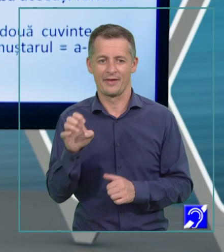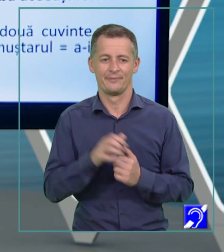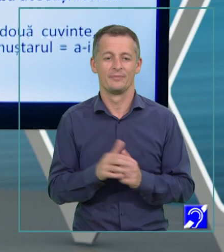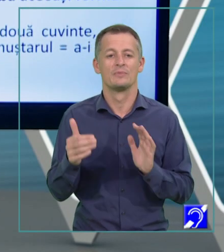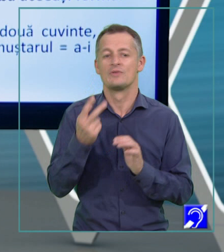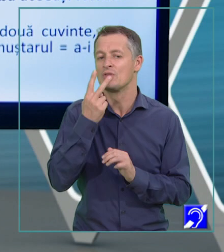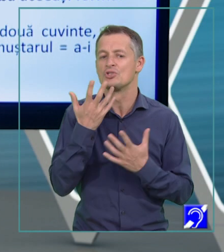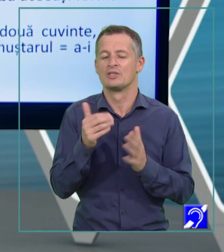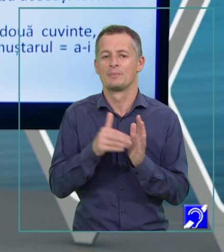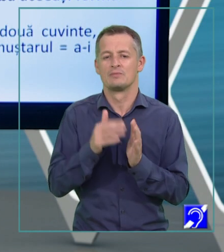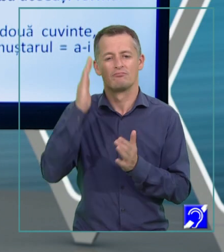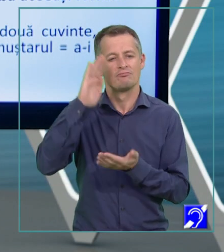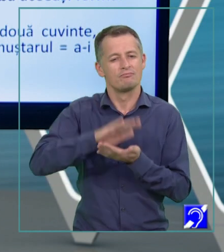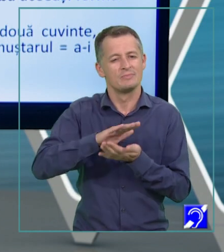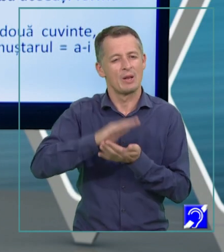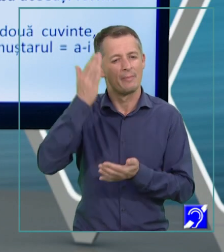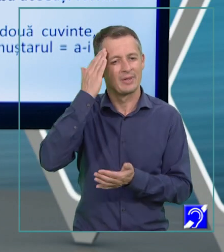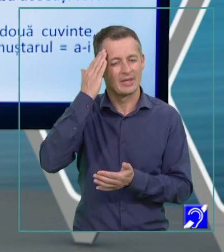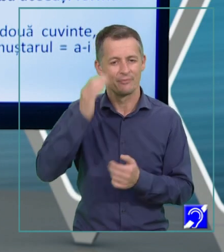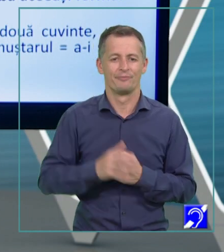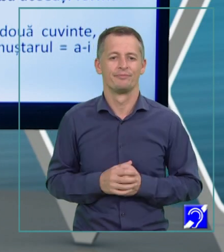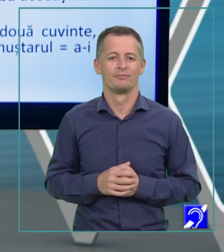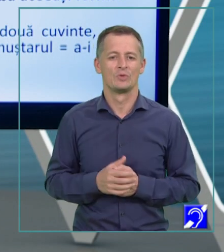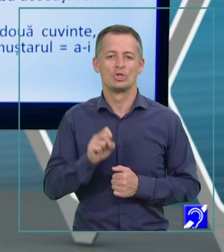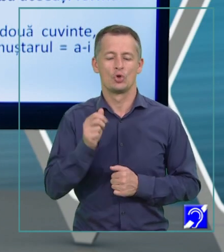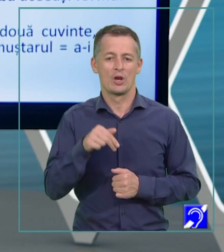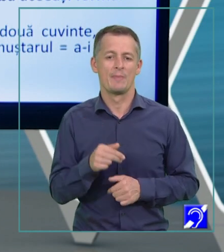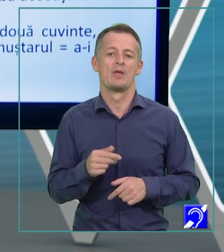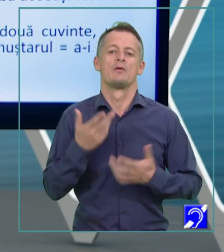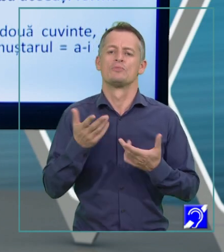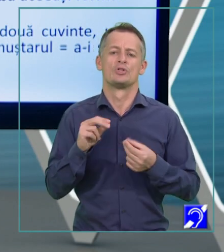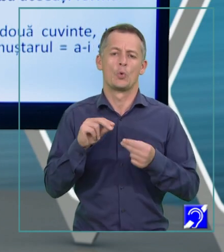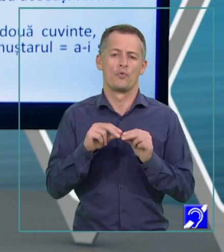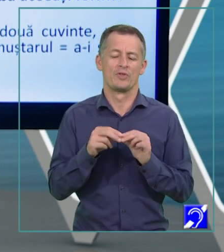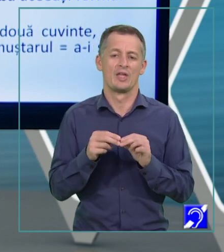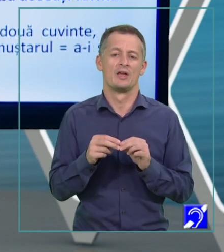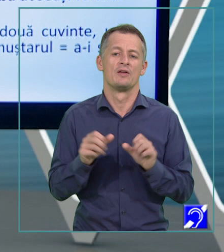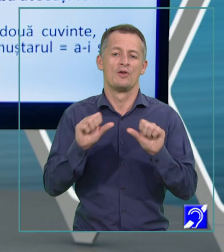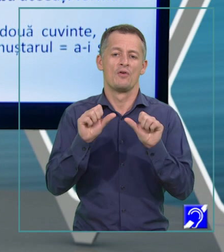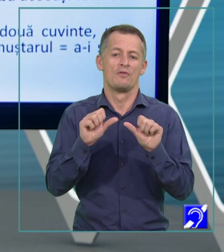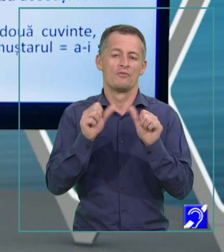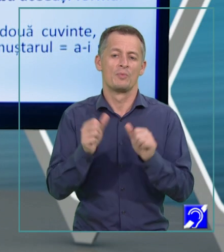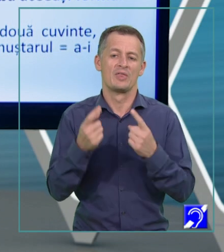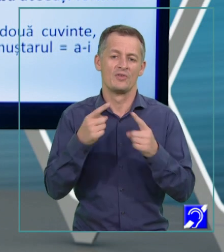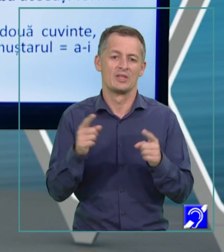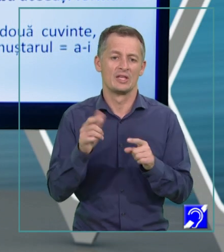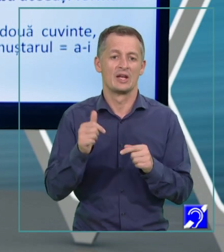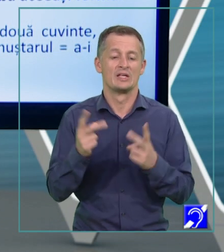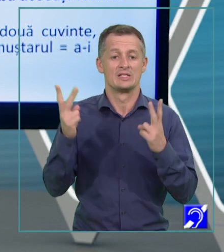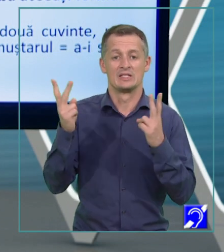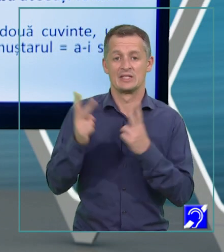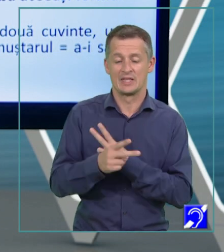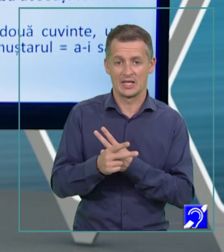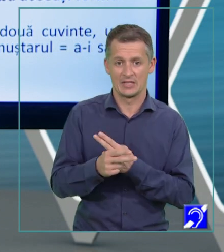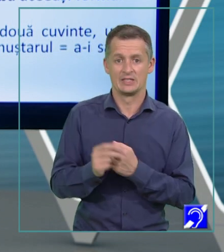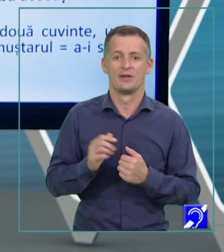ținem minte. Știm cu toții ce sunt sinonimele, nu-i așa? Cuvinte cu formă diferită și sens asemănător sau identic. Ei bine,